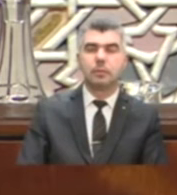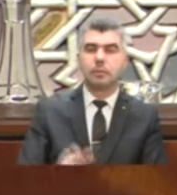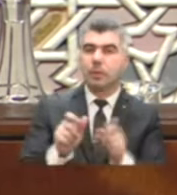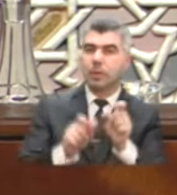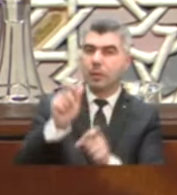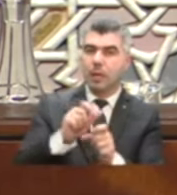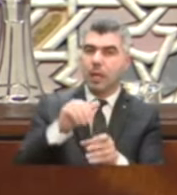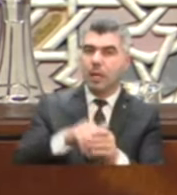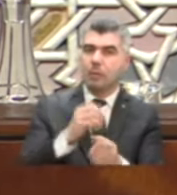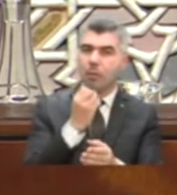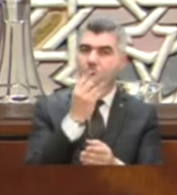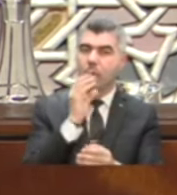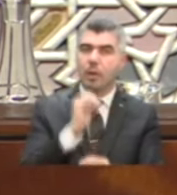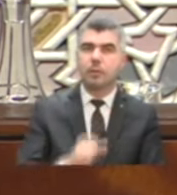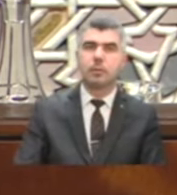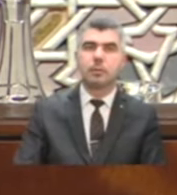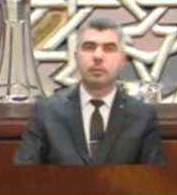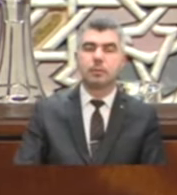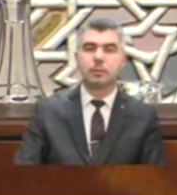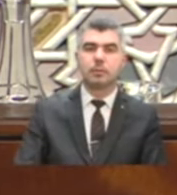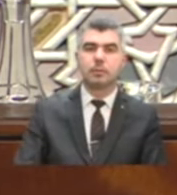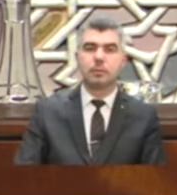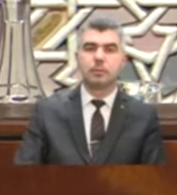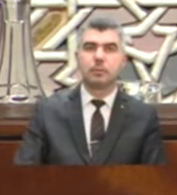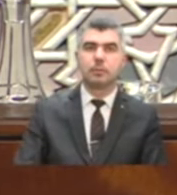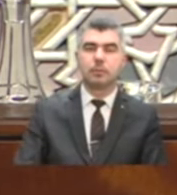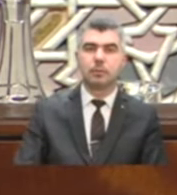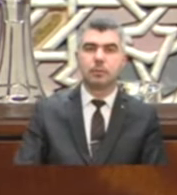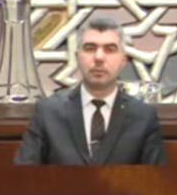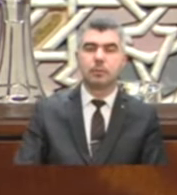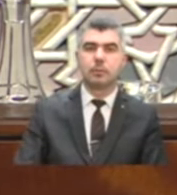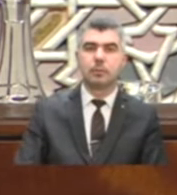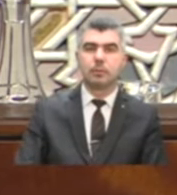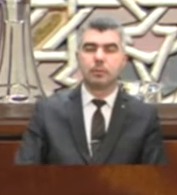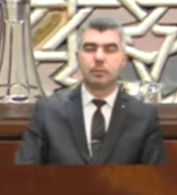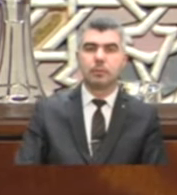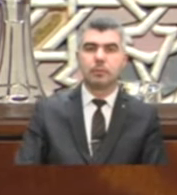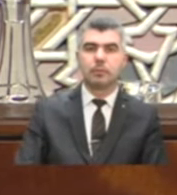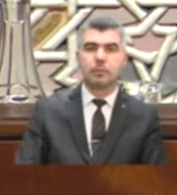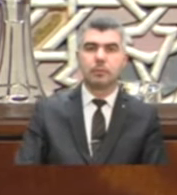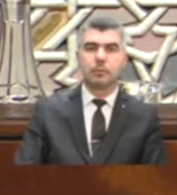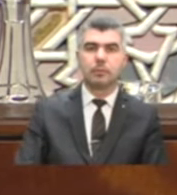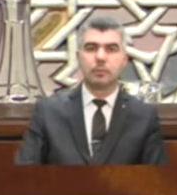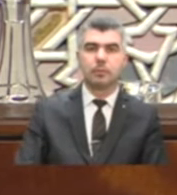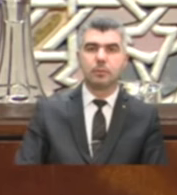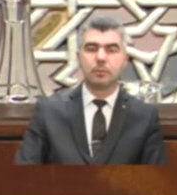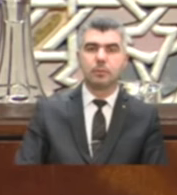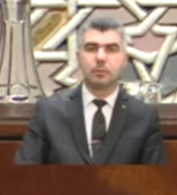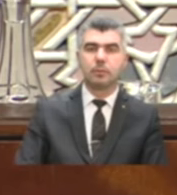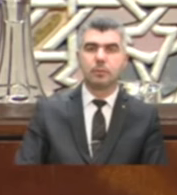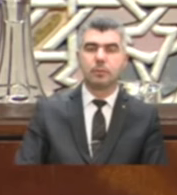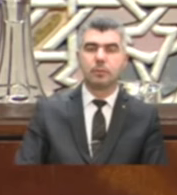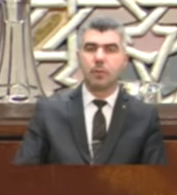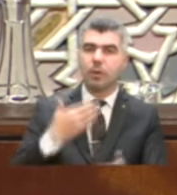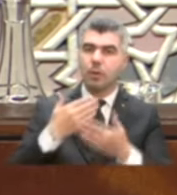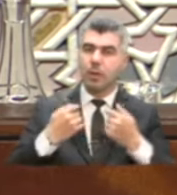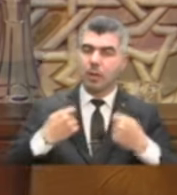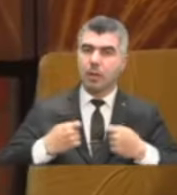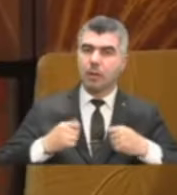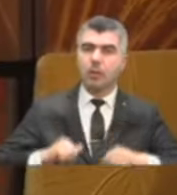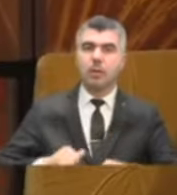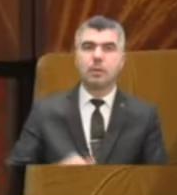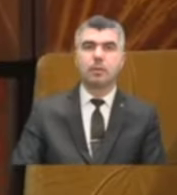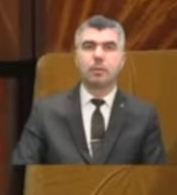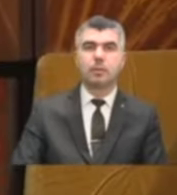من الفريق الاشتراكي المعارضة الاتحادية. تفضل أحد وضعي السؤال. شكرا سيد الرئيس. السيد